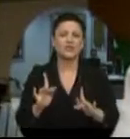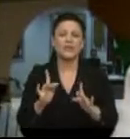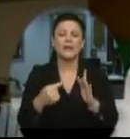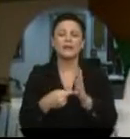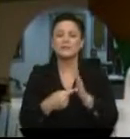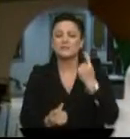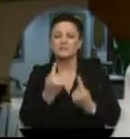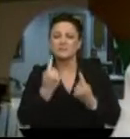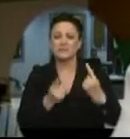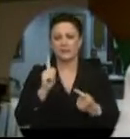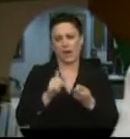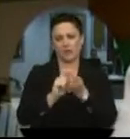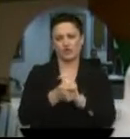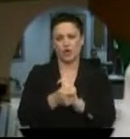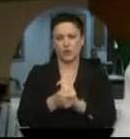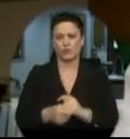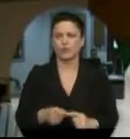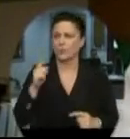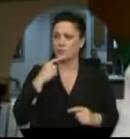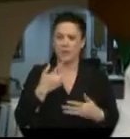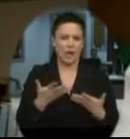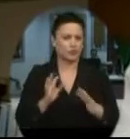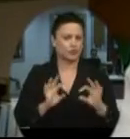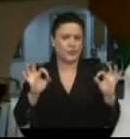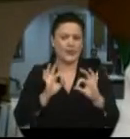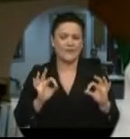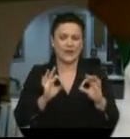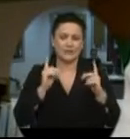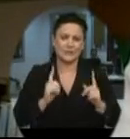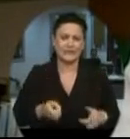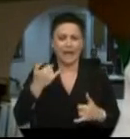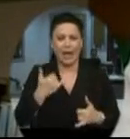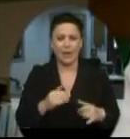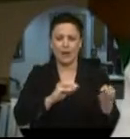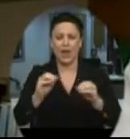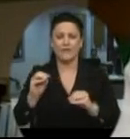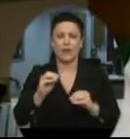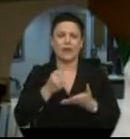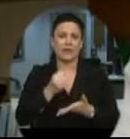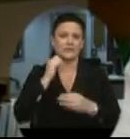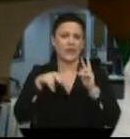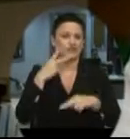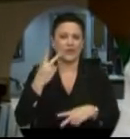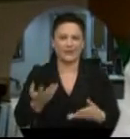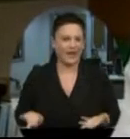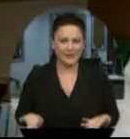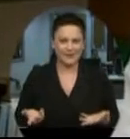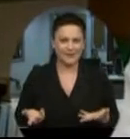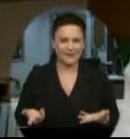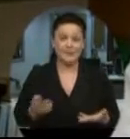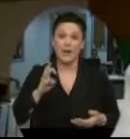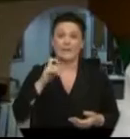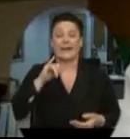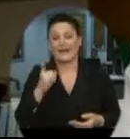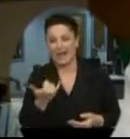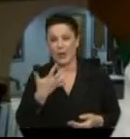דבר שמצריך כיום לעבור דווקא לתקציב דו-שנתי. דבר שני, אם כן רוצים ללכת